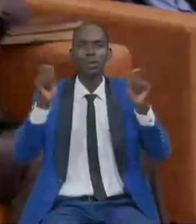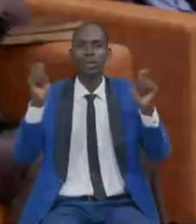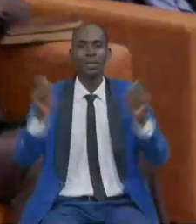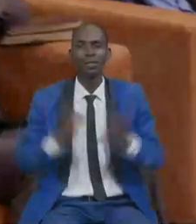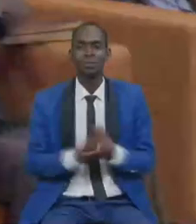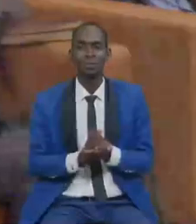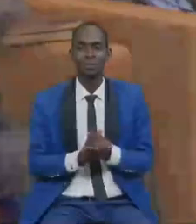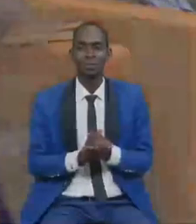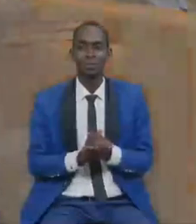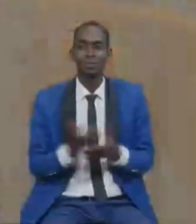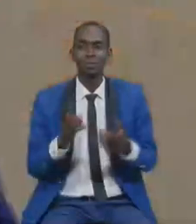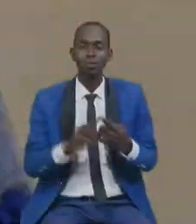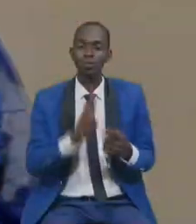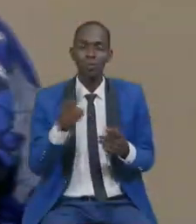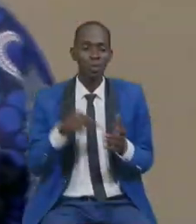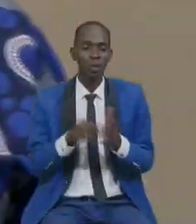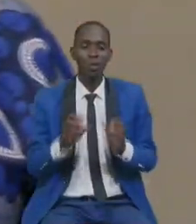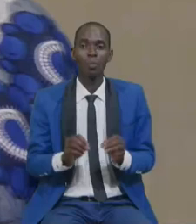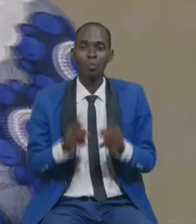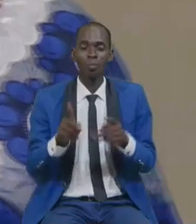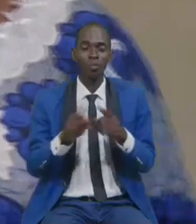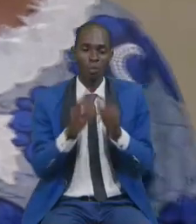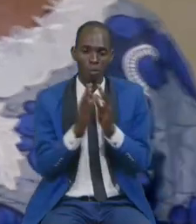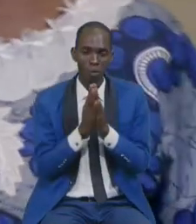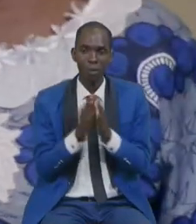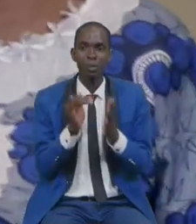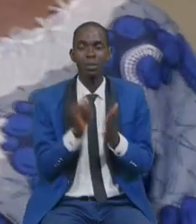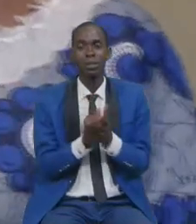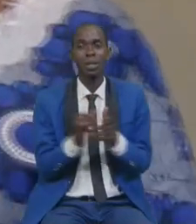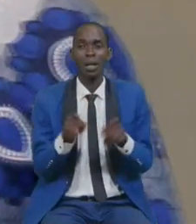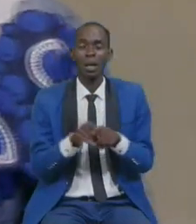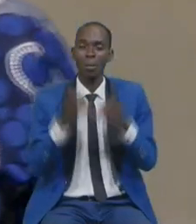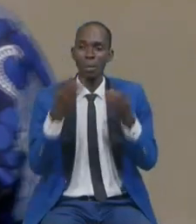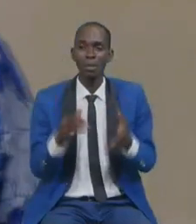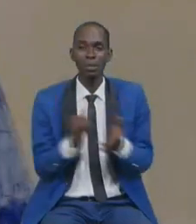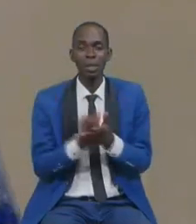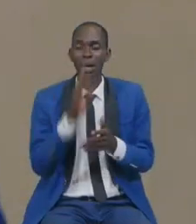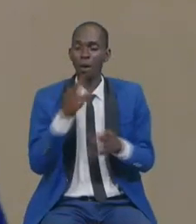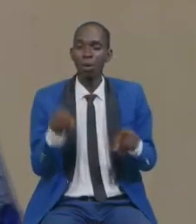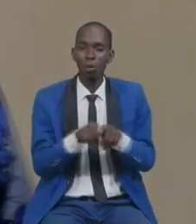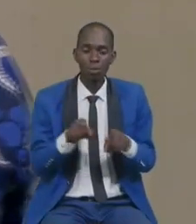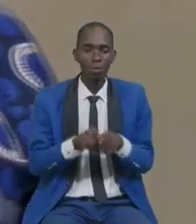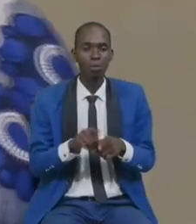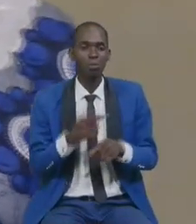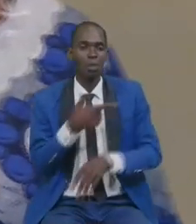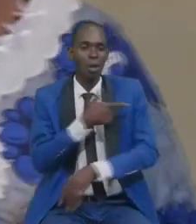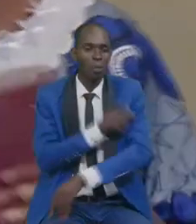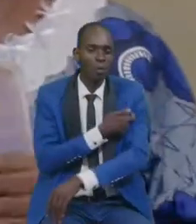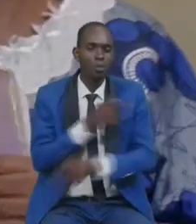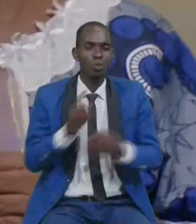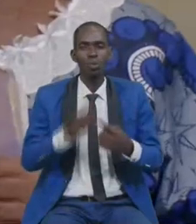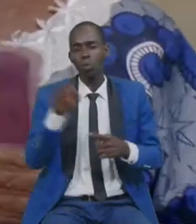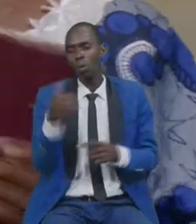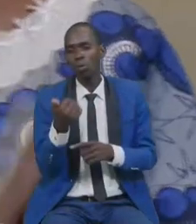Je veux vraiment saisir ce moyen pour prier pour tous ceux qui sont toxicomanes. Dieu qui l'a fait pour moi